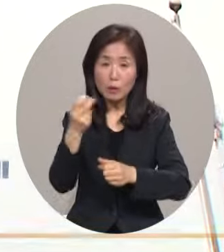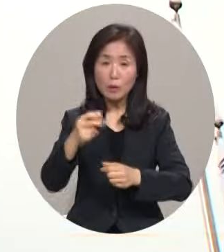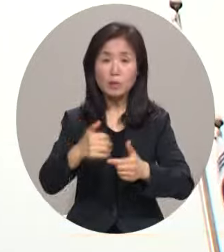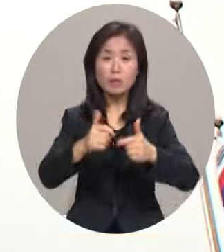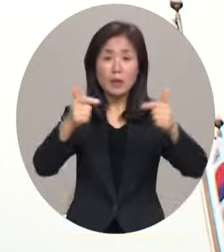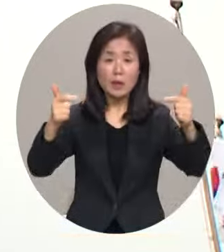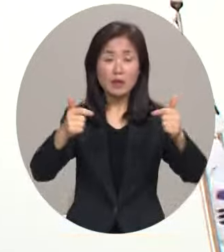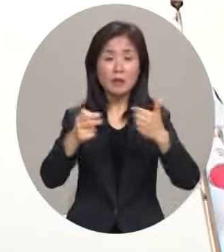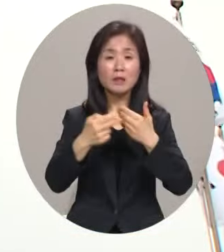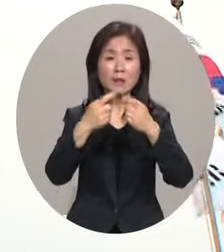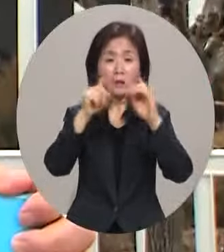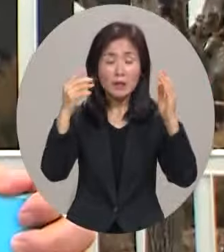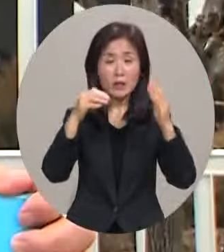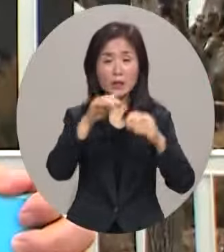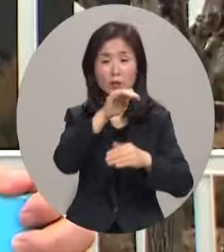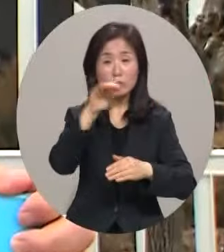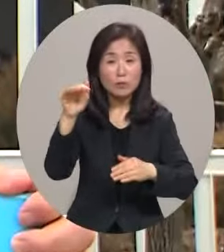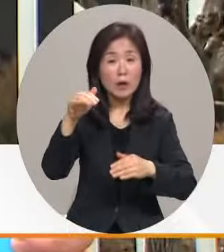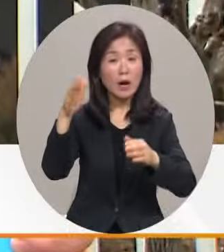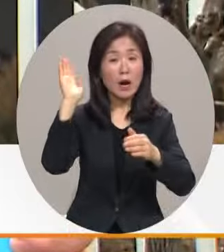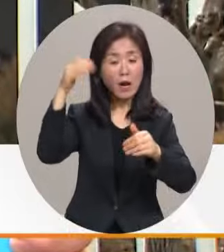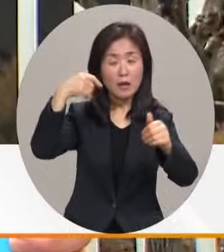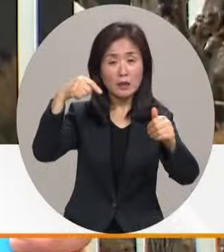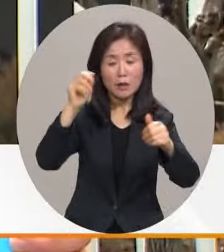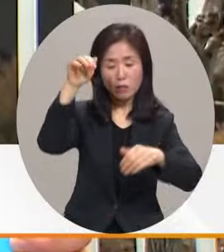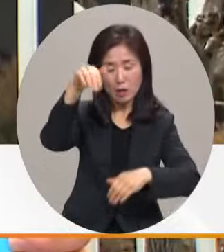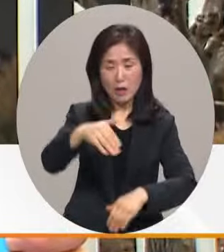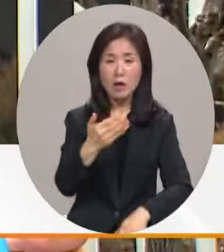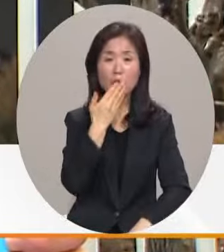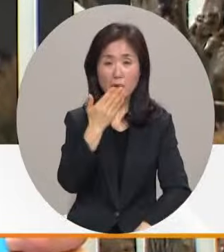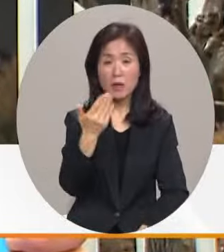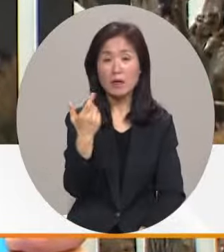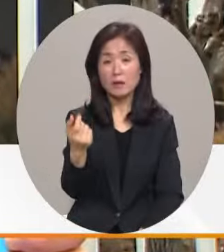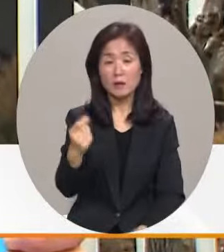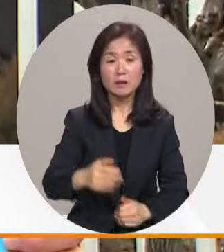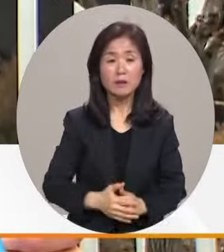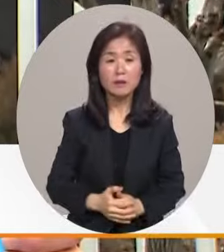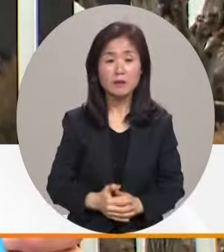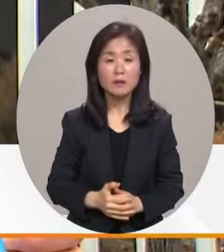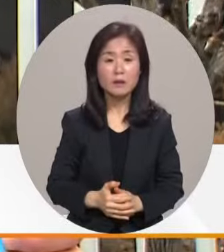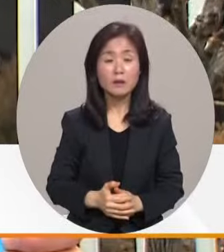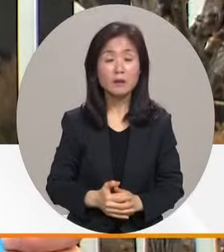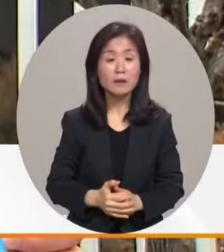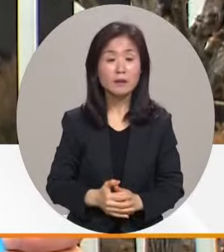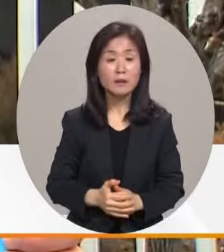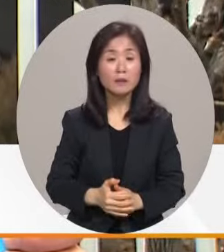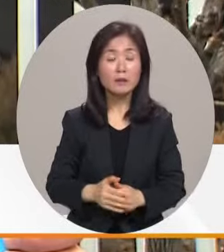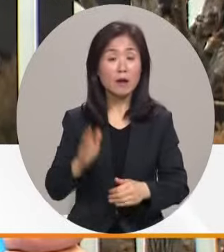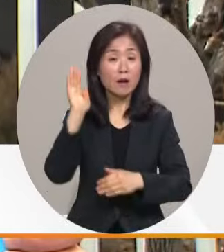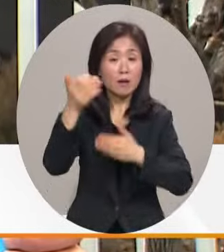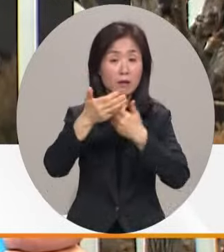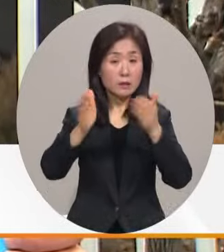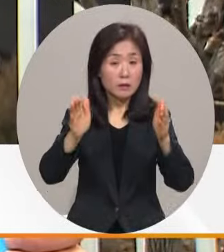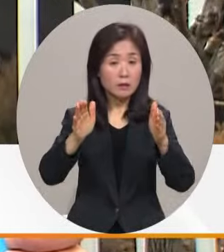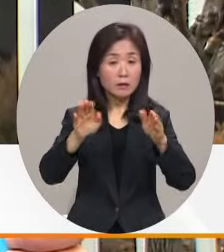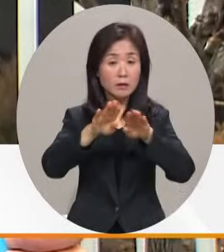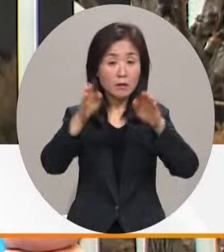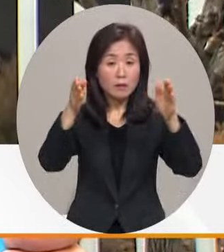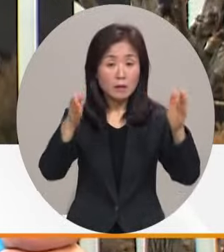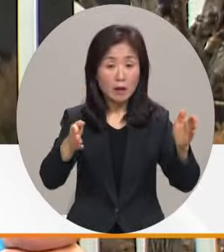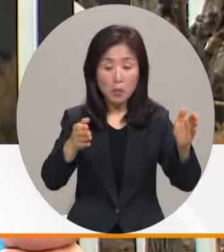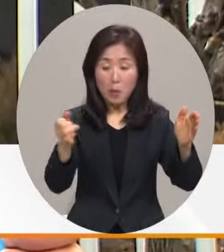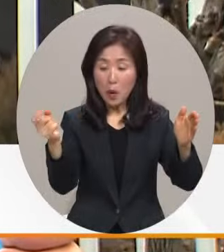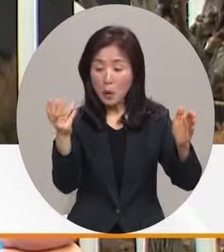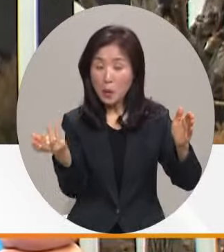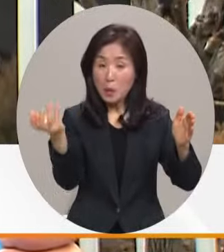주장입니다. 단지 강의실에 책상 몇 개, 걸상 몇 개를 놓는다고 해서 해결될 수 있는 문제가 아니라